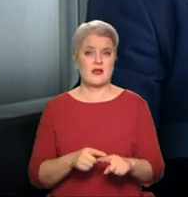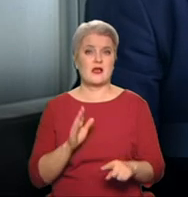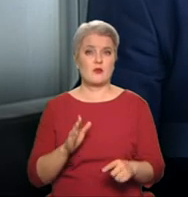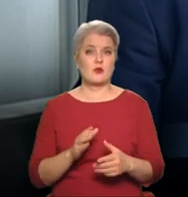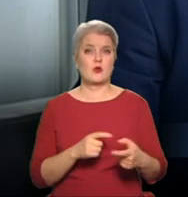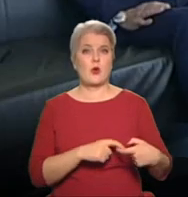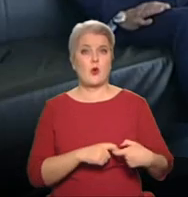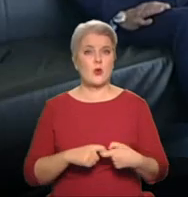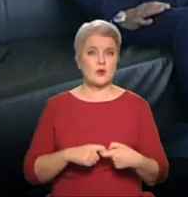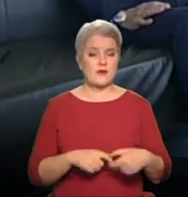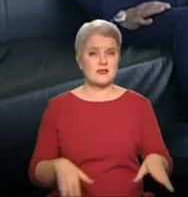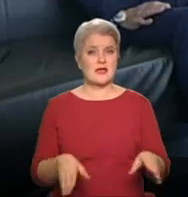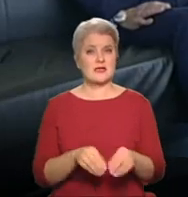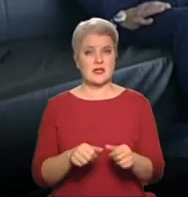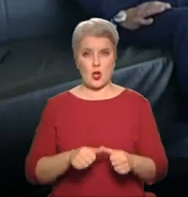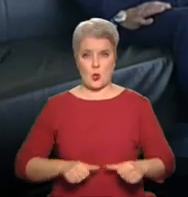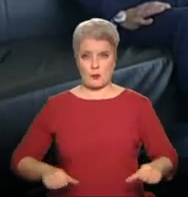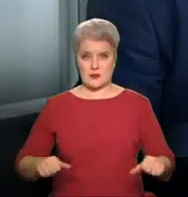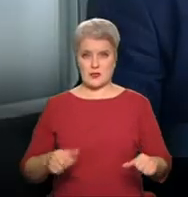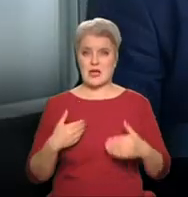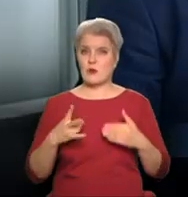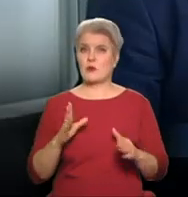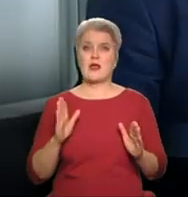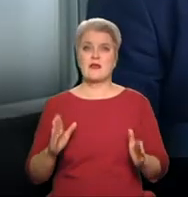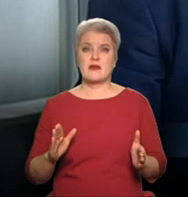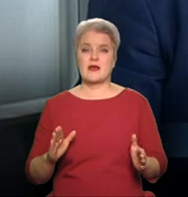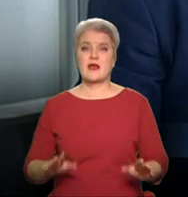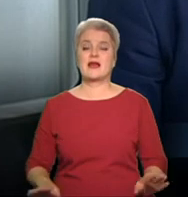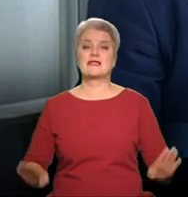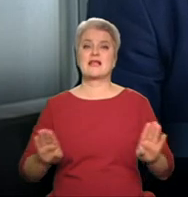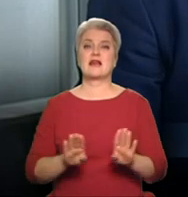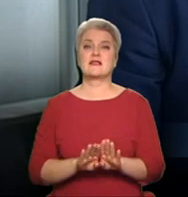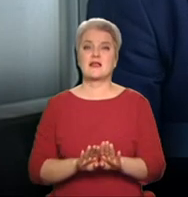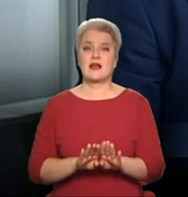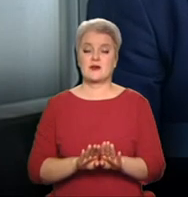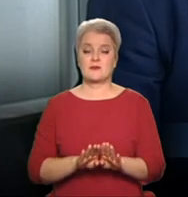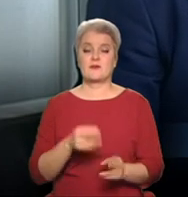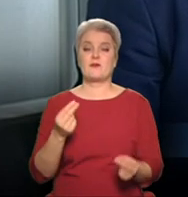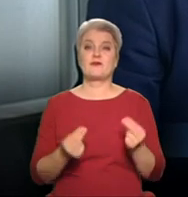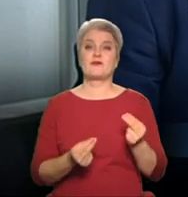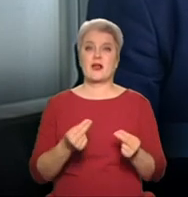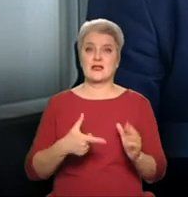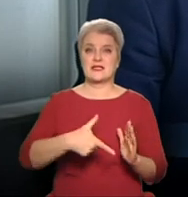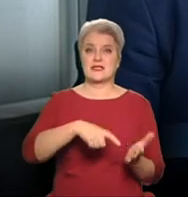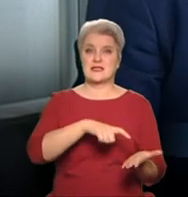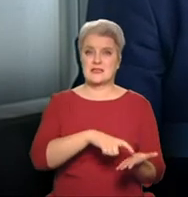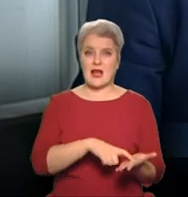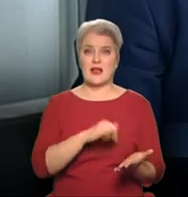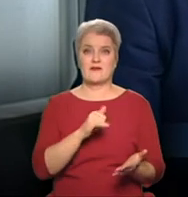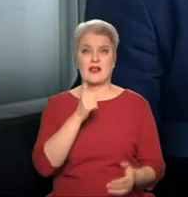з комісією. Це стосується не тільки офлайн, тобто закриття гральних залів та тіньових